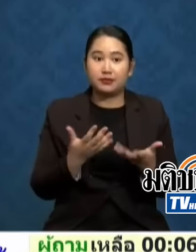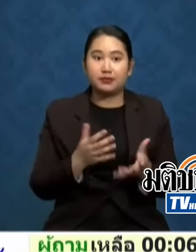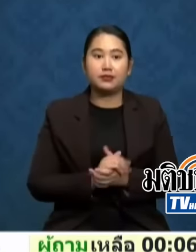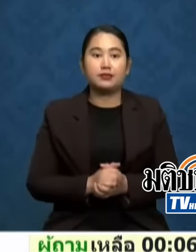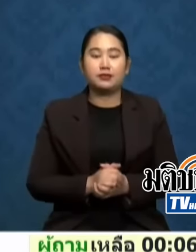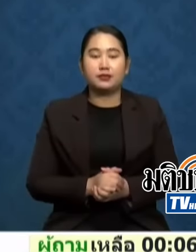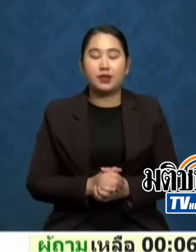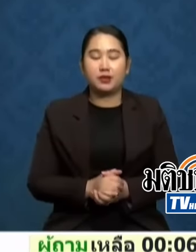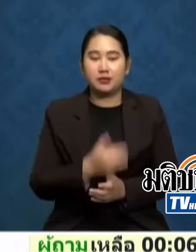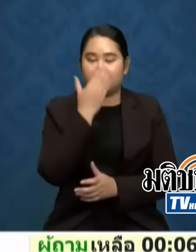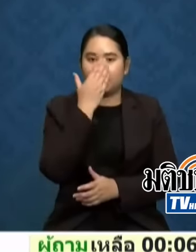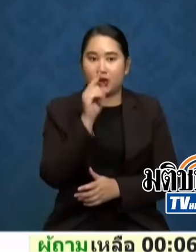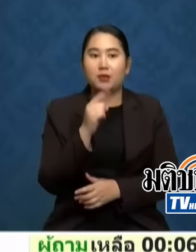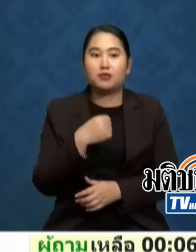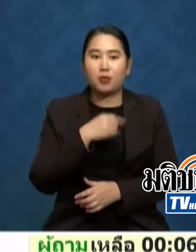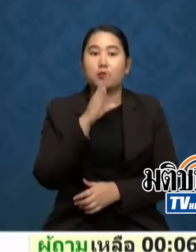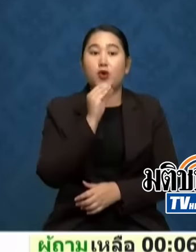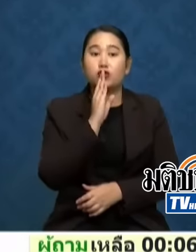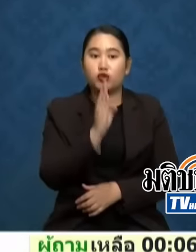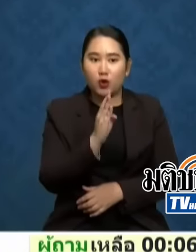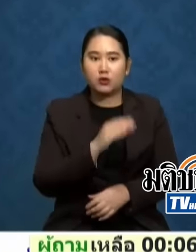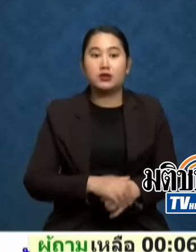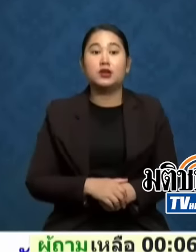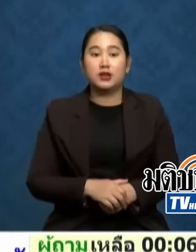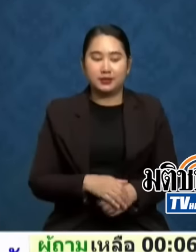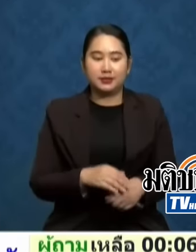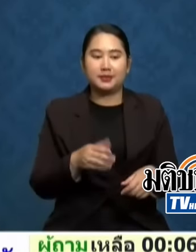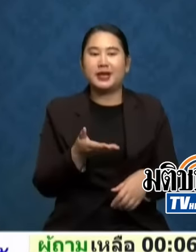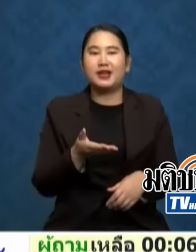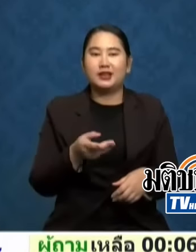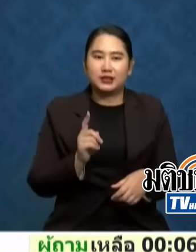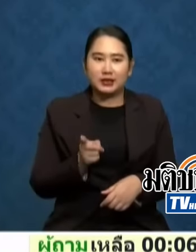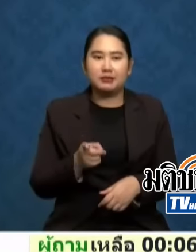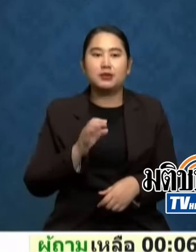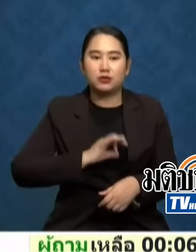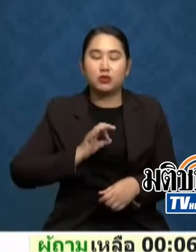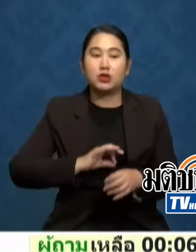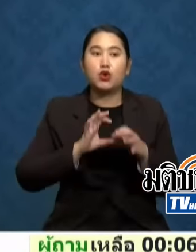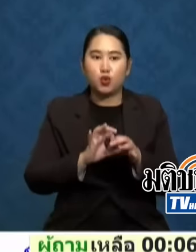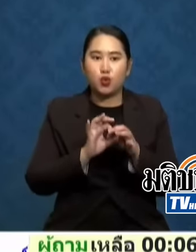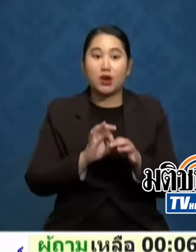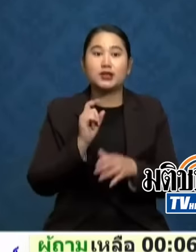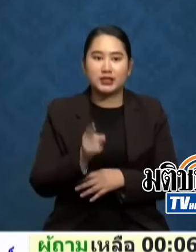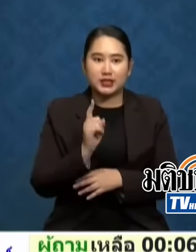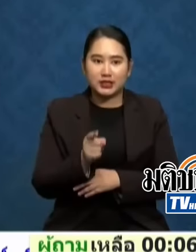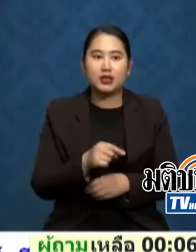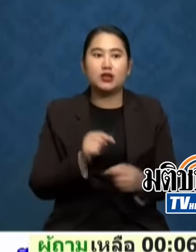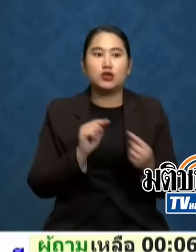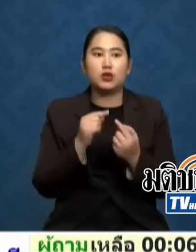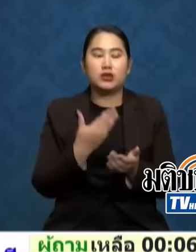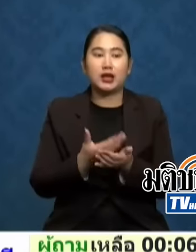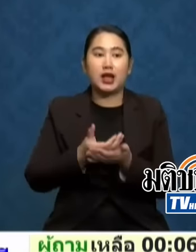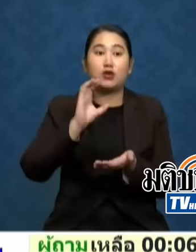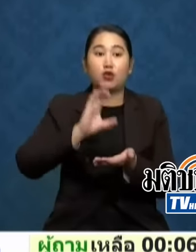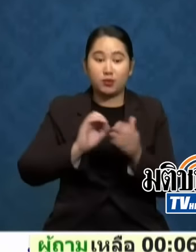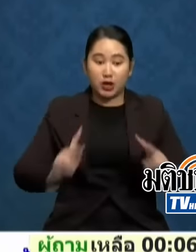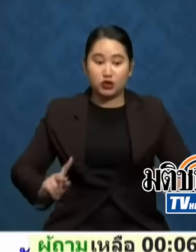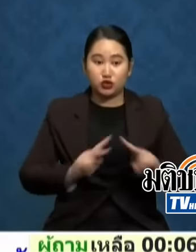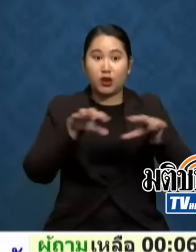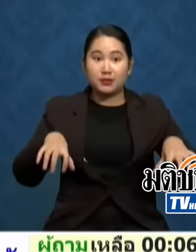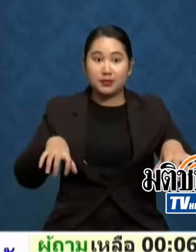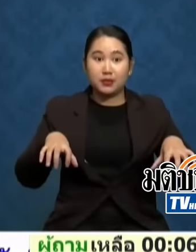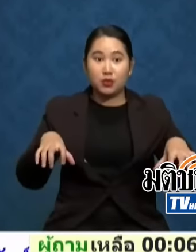นะครับเพราะว่าผมพูดตามตรงนะครับว่าถ้าเกิดยังเป็นอย่างนี้เนี่ยผมเป็นห่วงจริงๆกับโครงการเซลบอร์ดแคสต์ที่ใช้งบประมาณ2กระทรวงรว